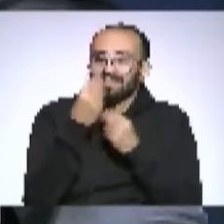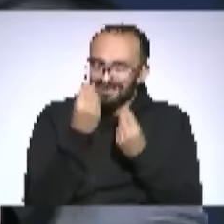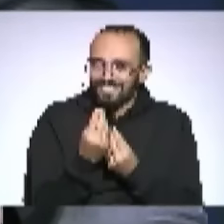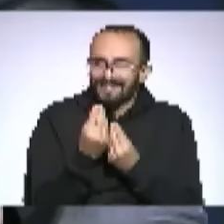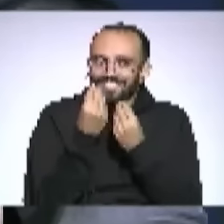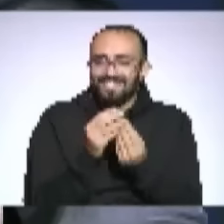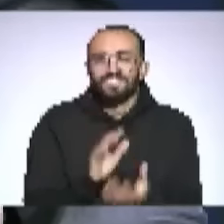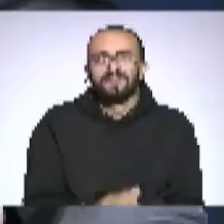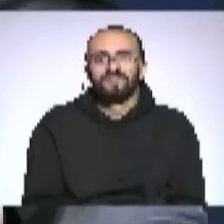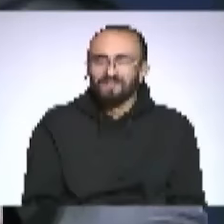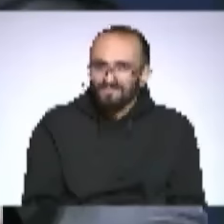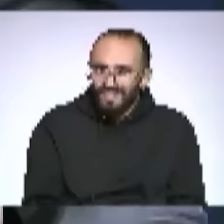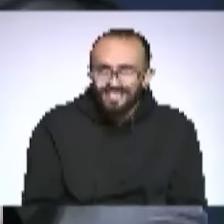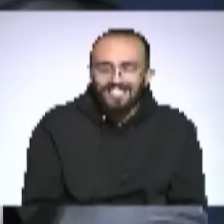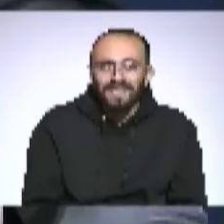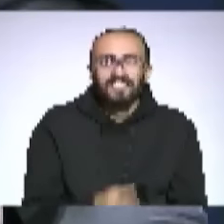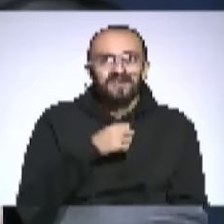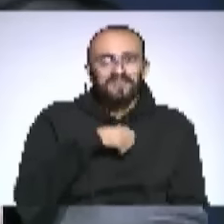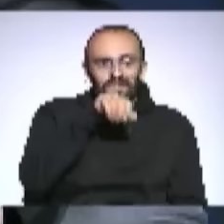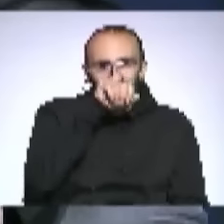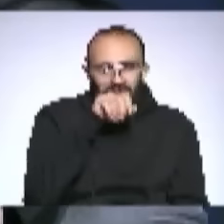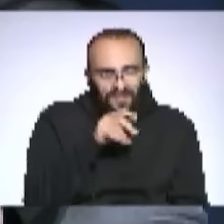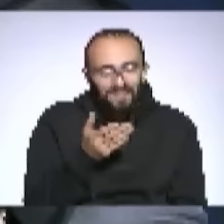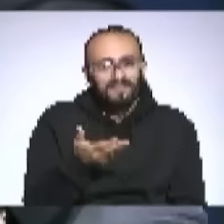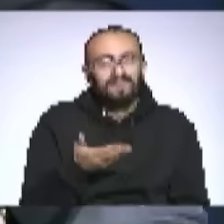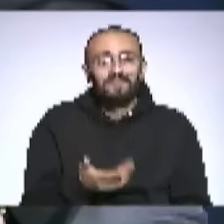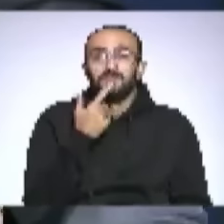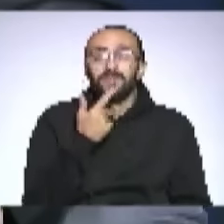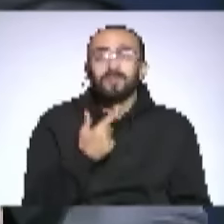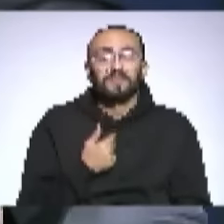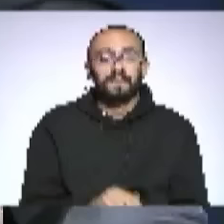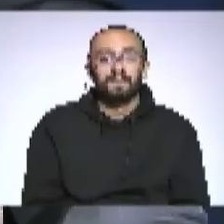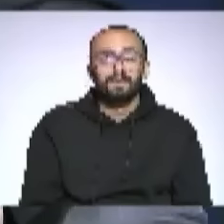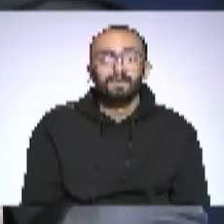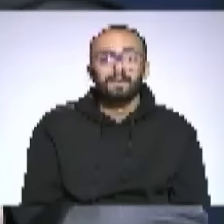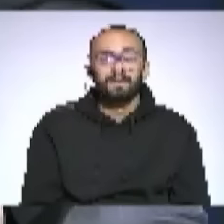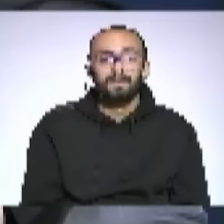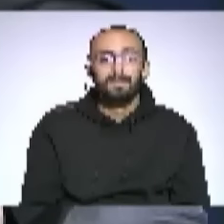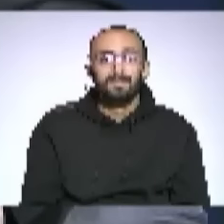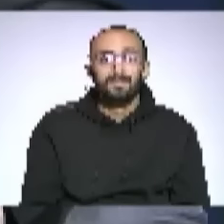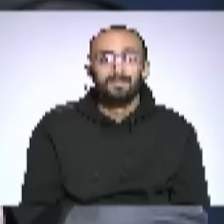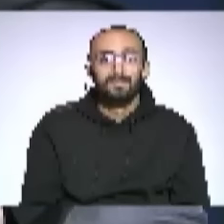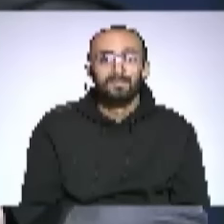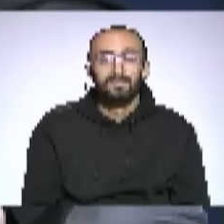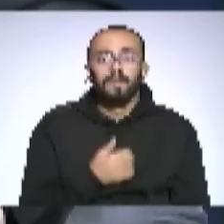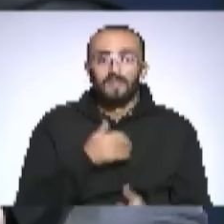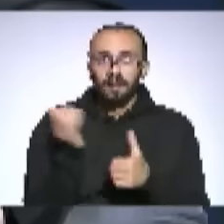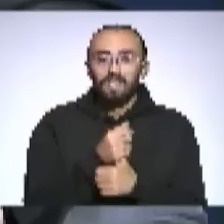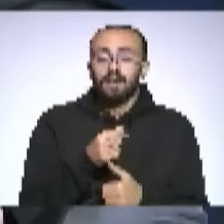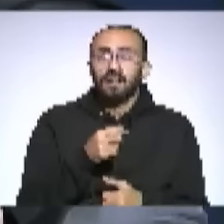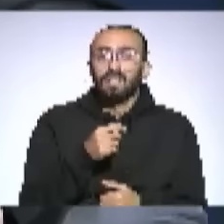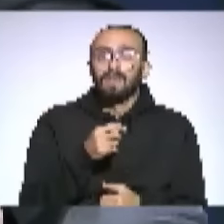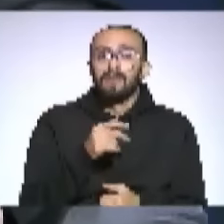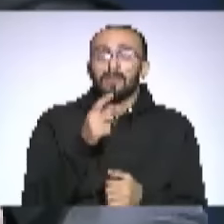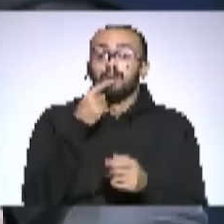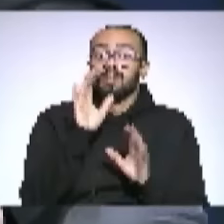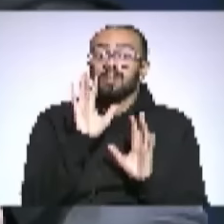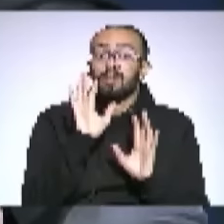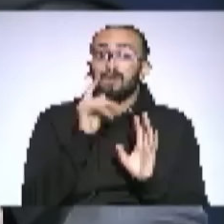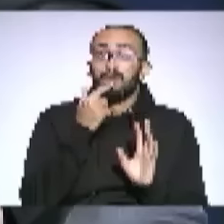اطق شويه حاضر قبل الايدي يا سيدنا اهلا حبيبتي انا وسهلا بص يا سيدنا انا متجوزه بقلي ثمان سنين علي صوتك علي